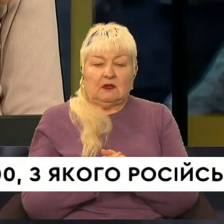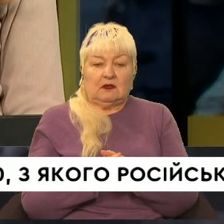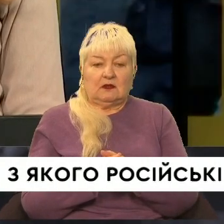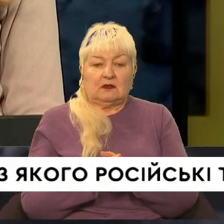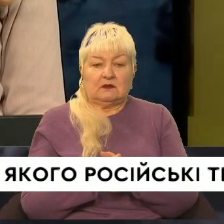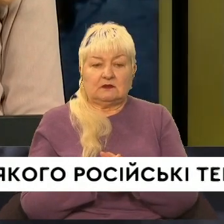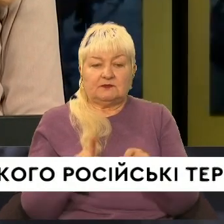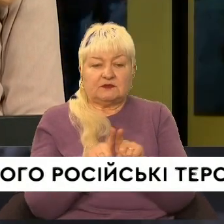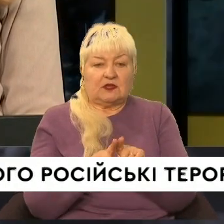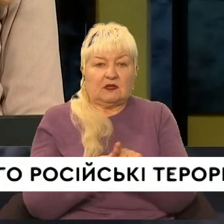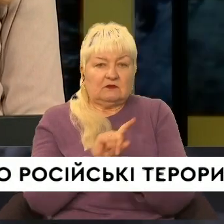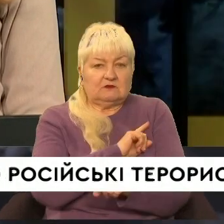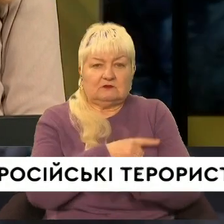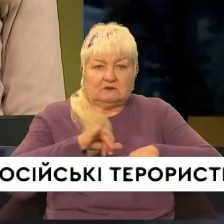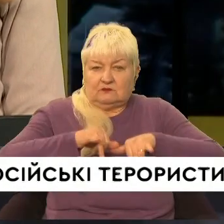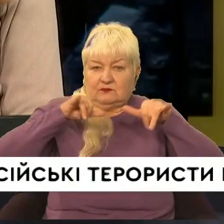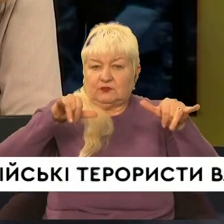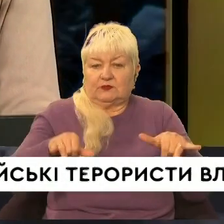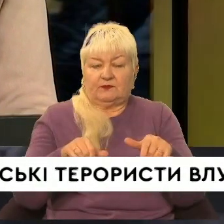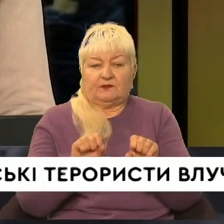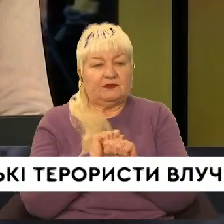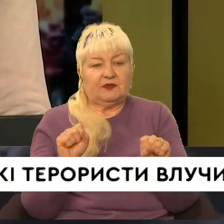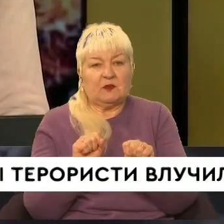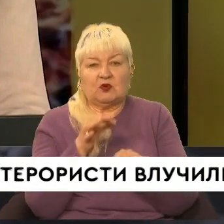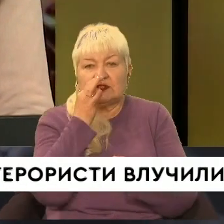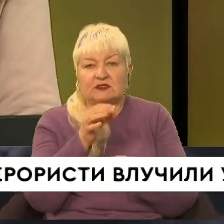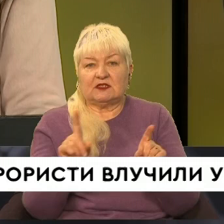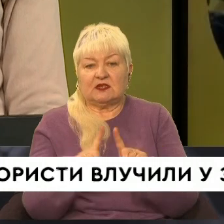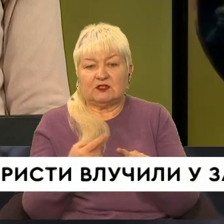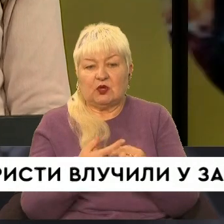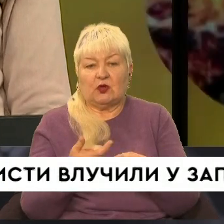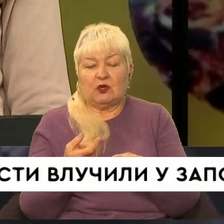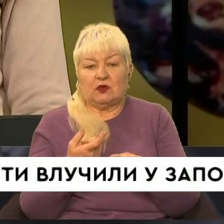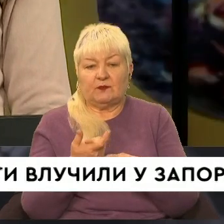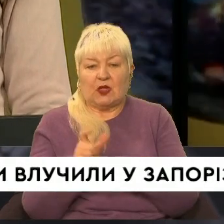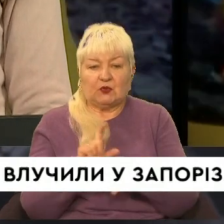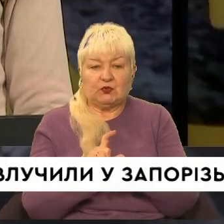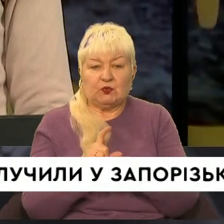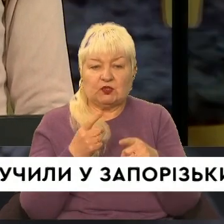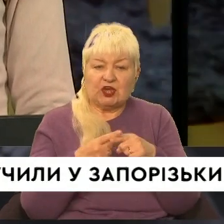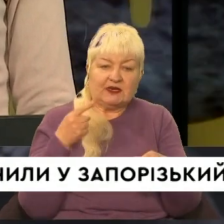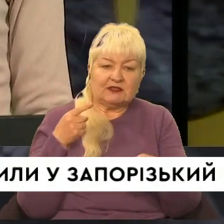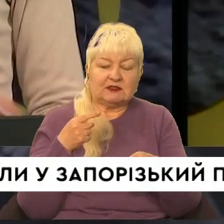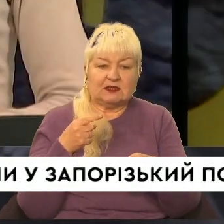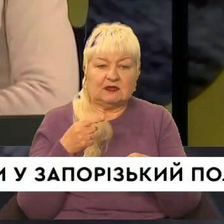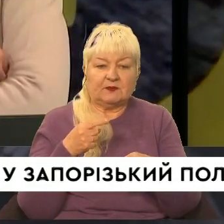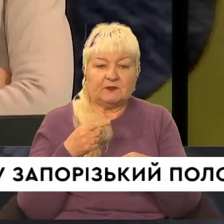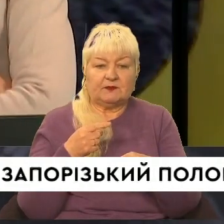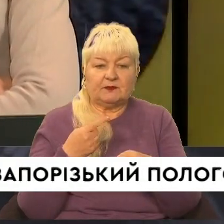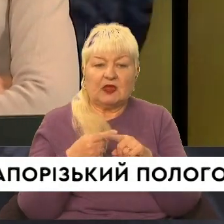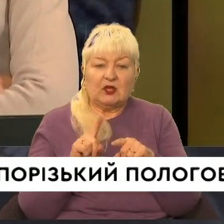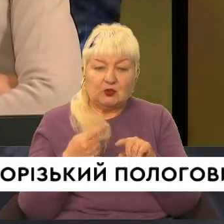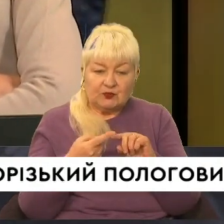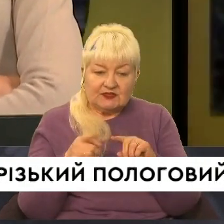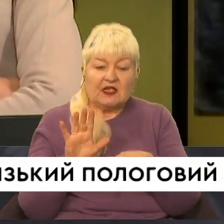вулканічне таке зростання. Тобто, ну, воно не можна сказати, що воно дуже різке і дуже критичне. Тому однозначно цей